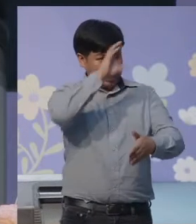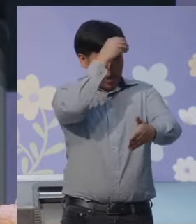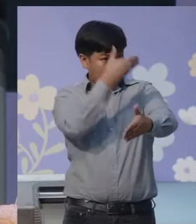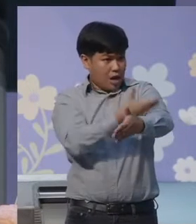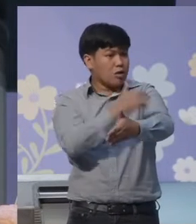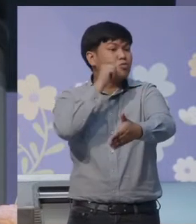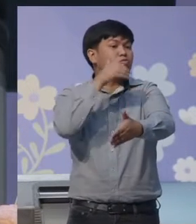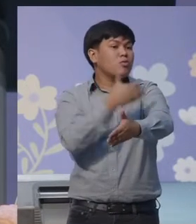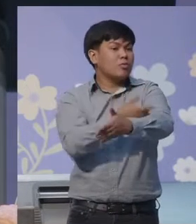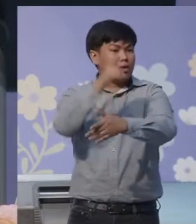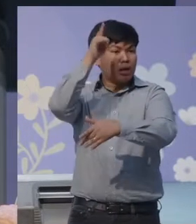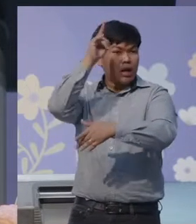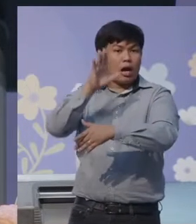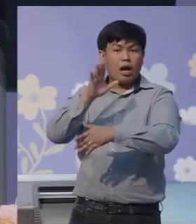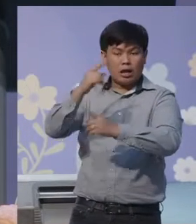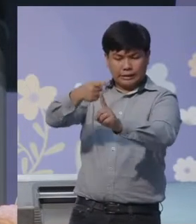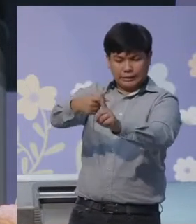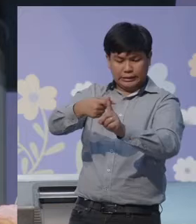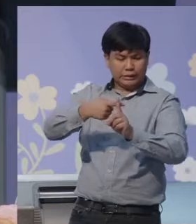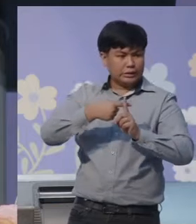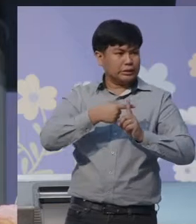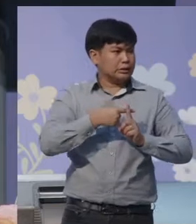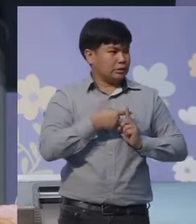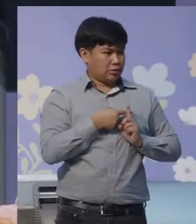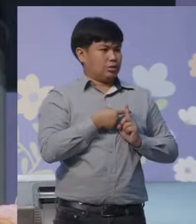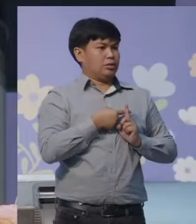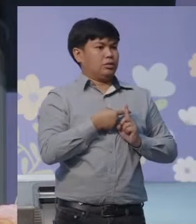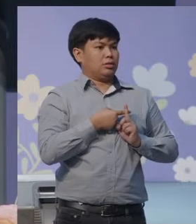at nakilala nyo na si Jesucristo,